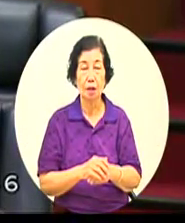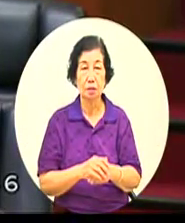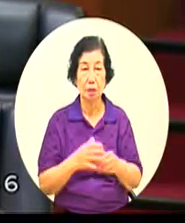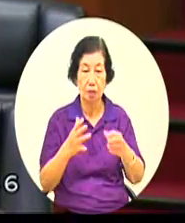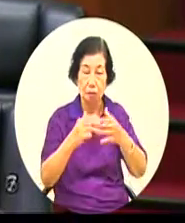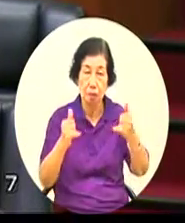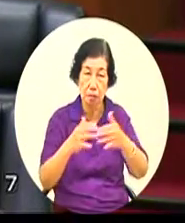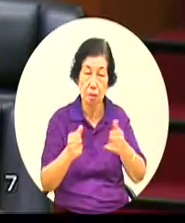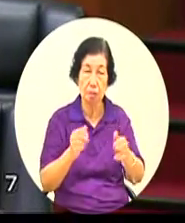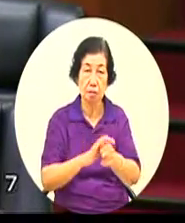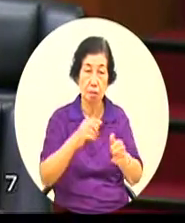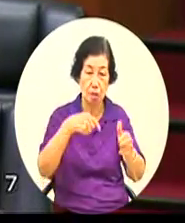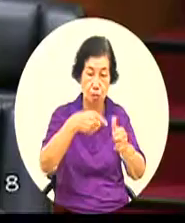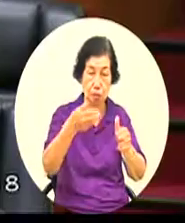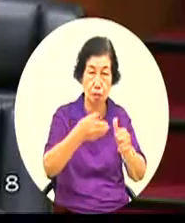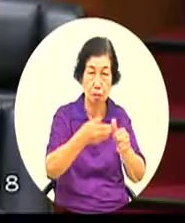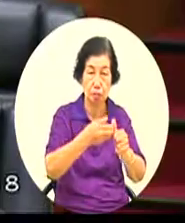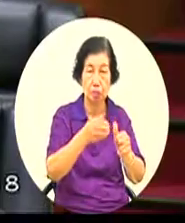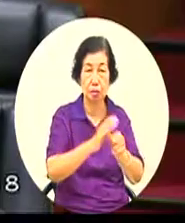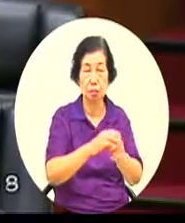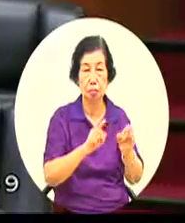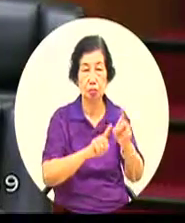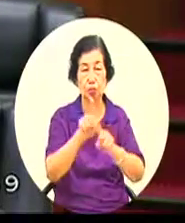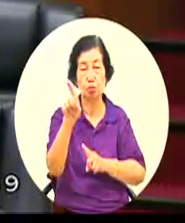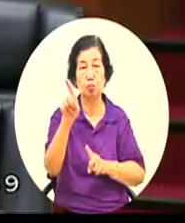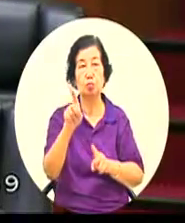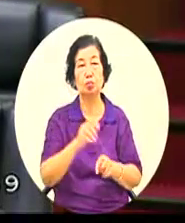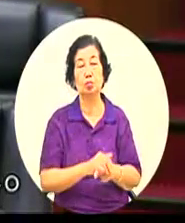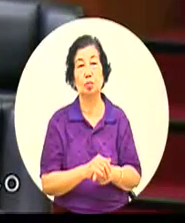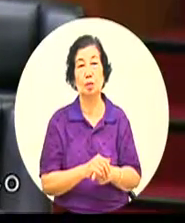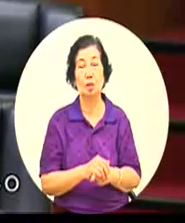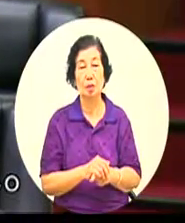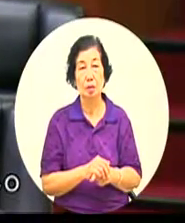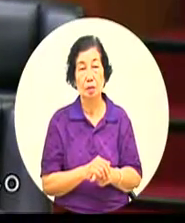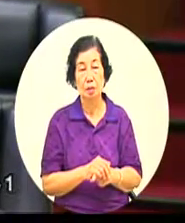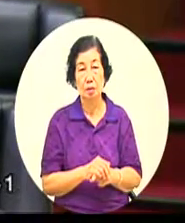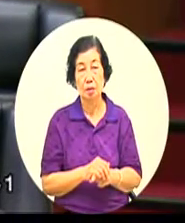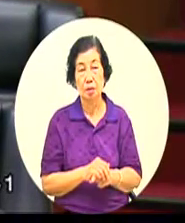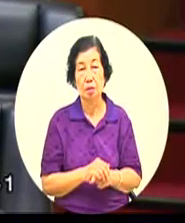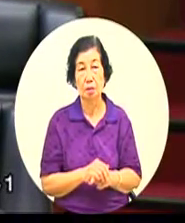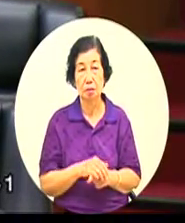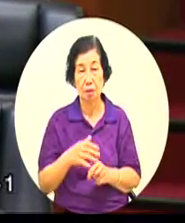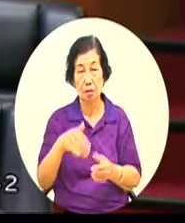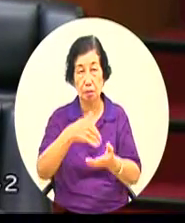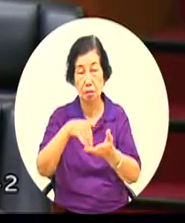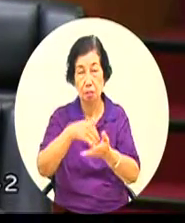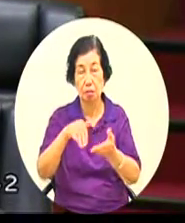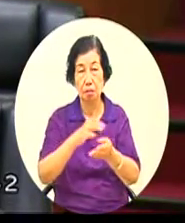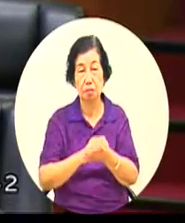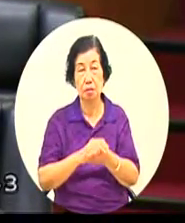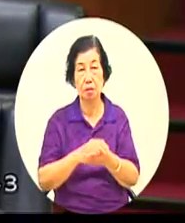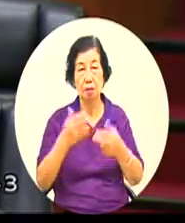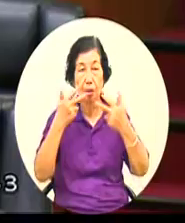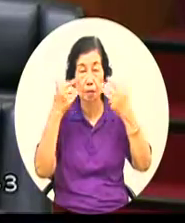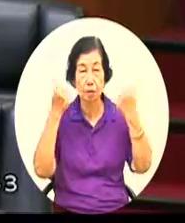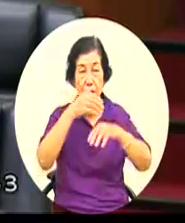在教育上会落后很多了因为算一算我们学生我们原乡的学